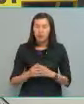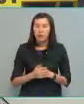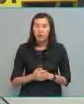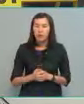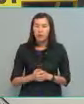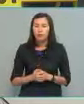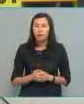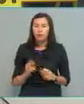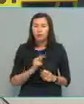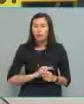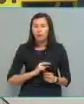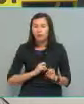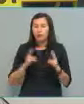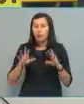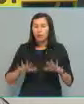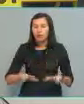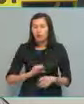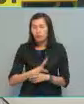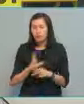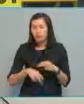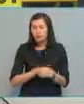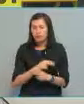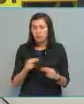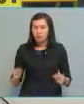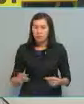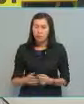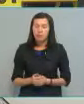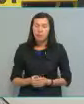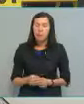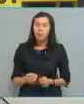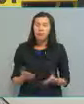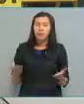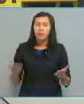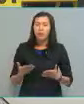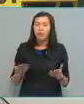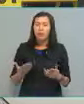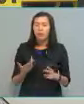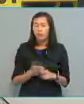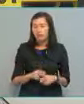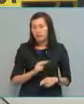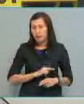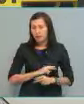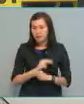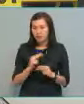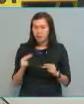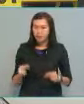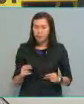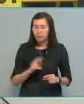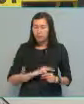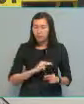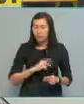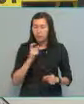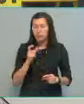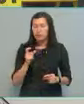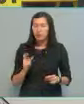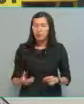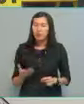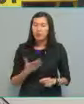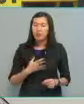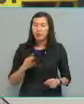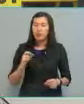де ол еңбек қауіпсіздігін қамтамасыз ету. Осы жерде қалай? Бұл жерде енді жұмыс беруші менен жұмыскердің